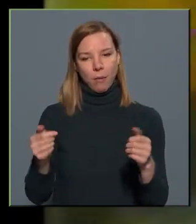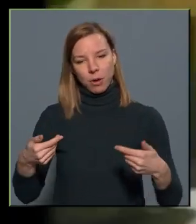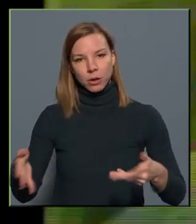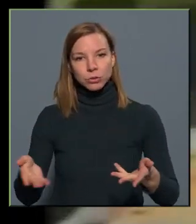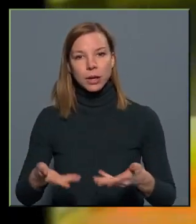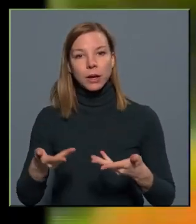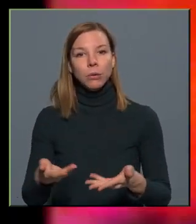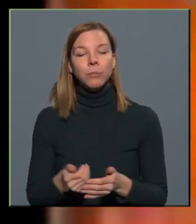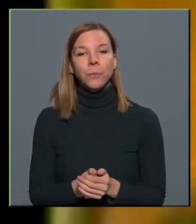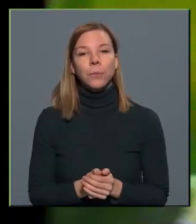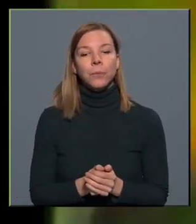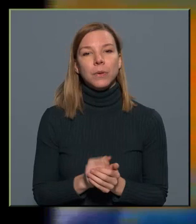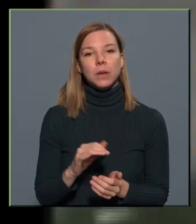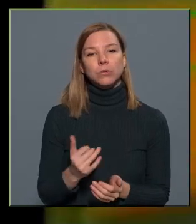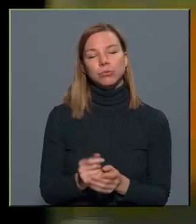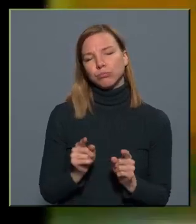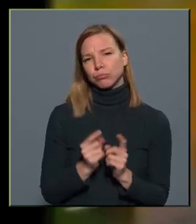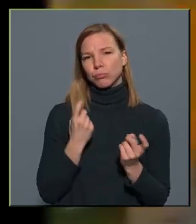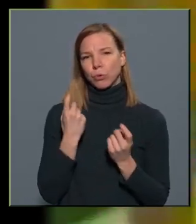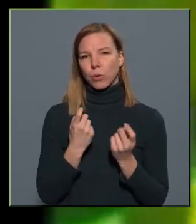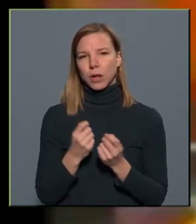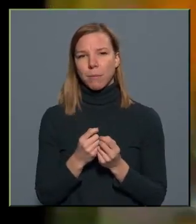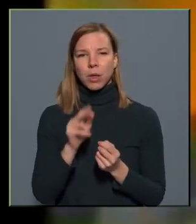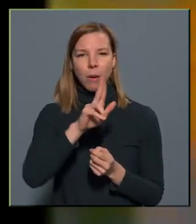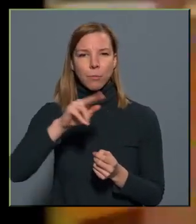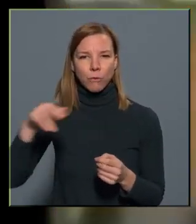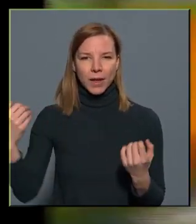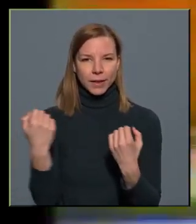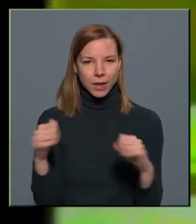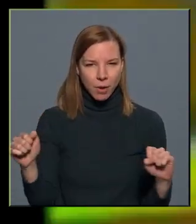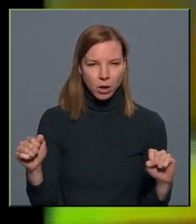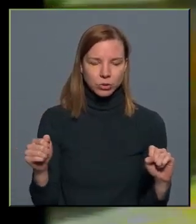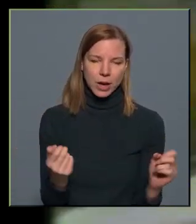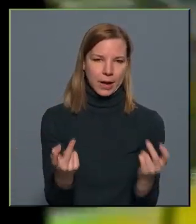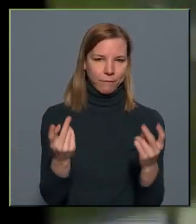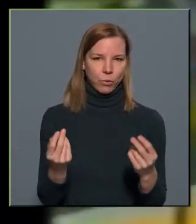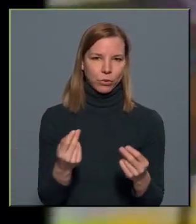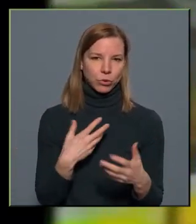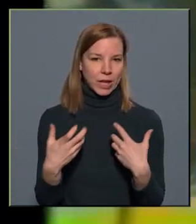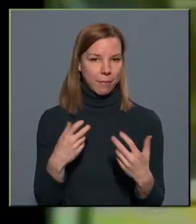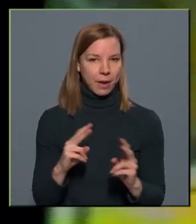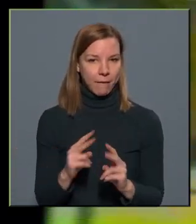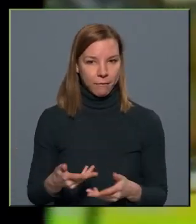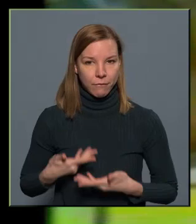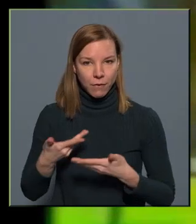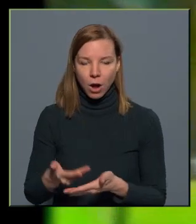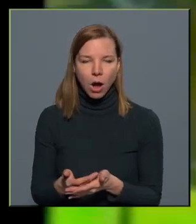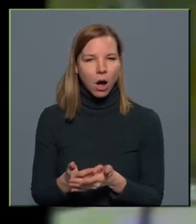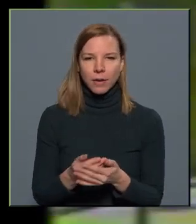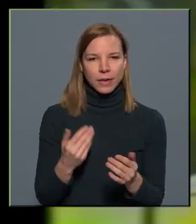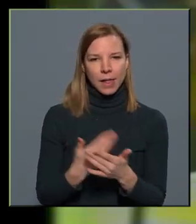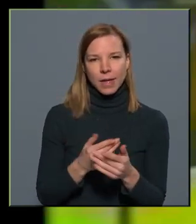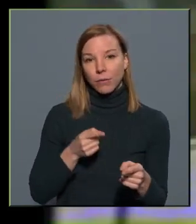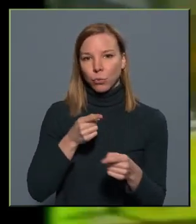azt gondolom, hogy a művészi szabadságnak nagy szerepe van, tehát nagyon fontos az, hogy ne kössük túlságosan